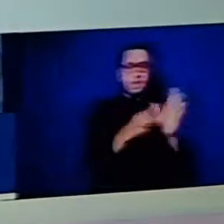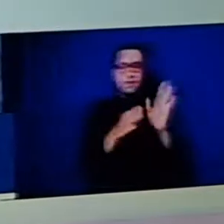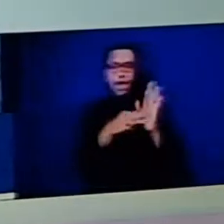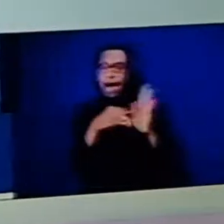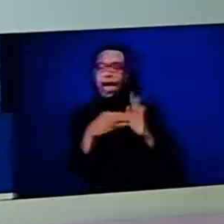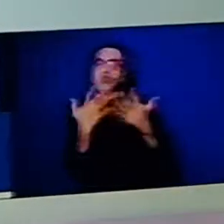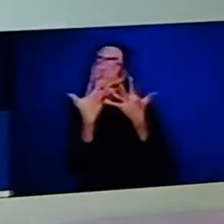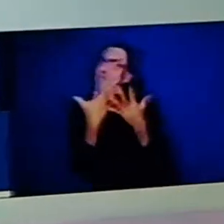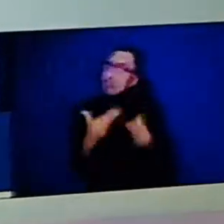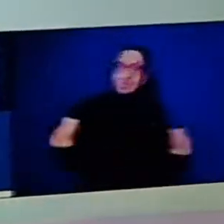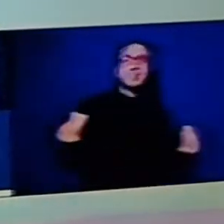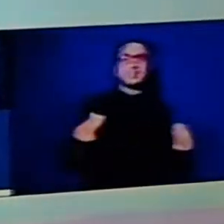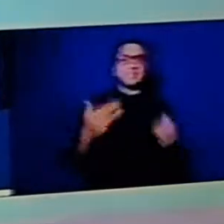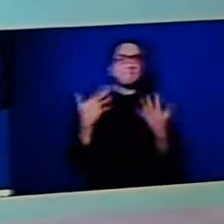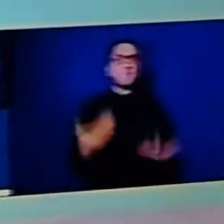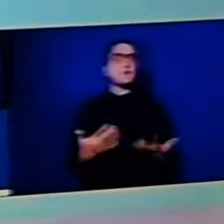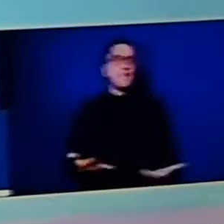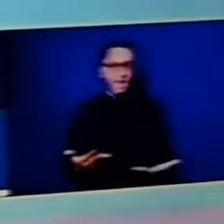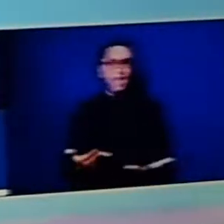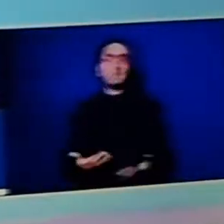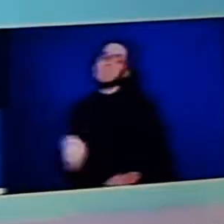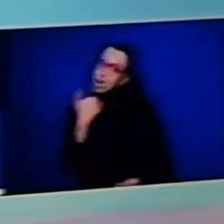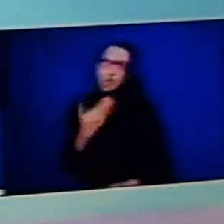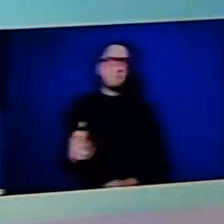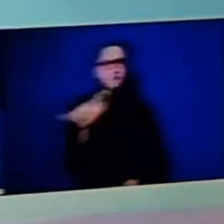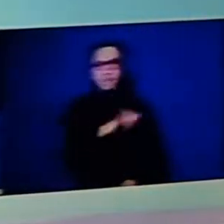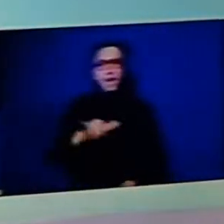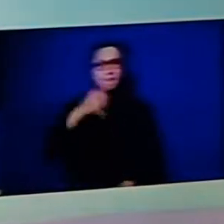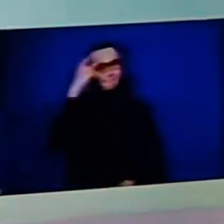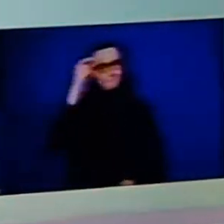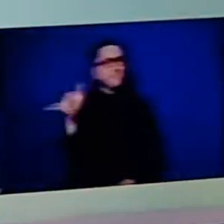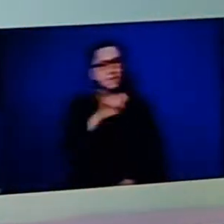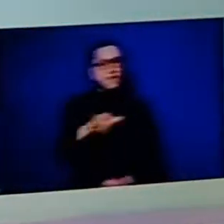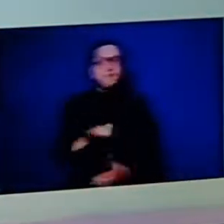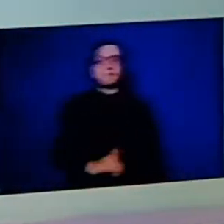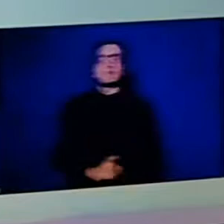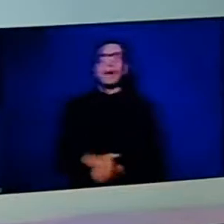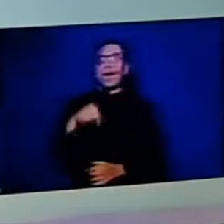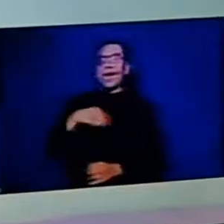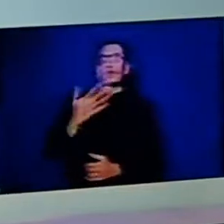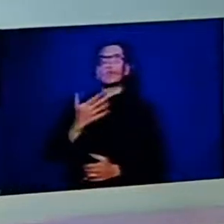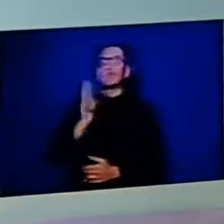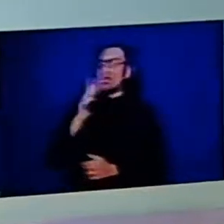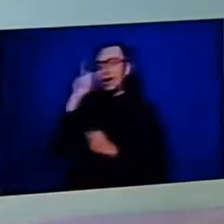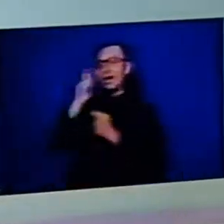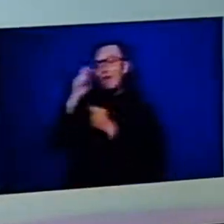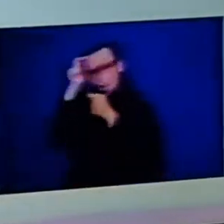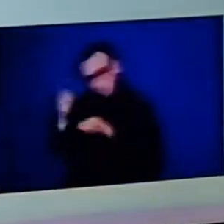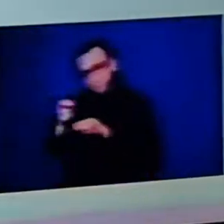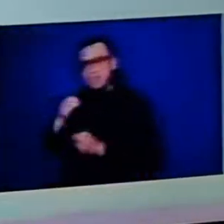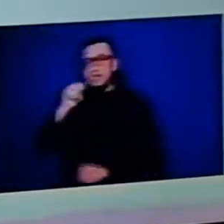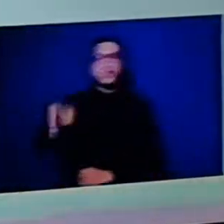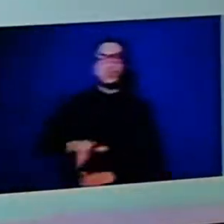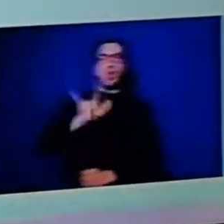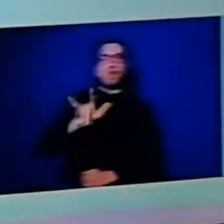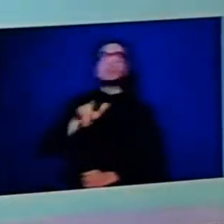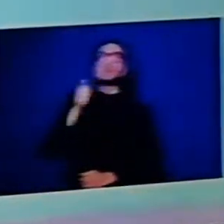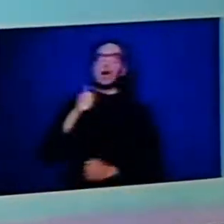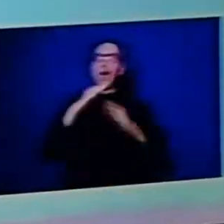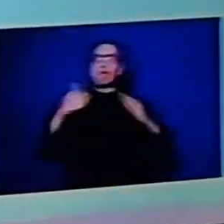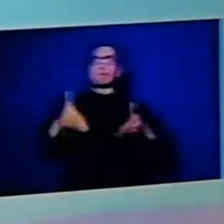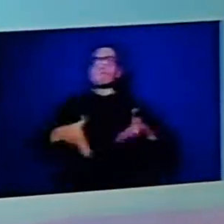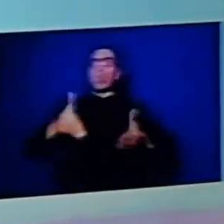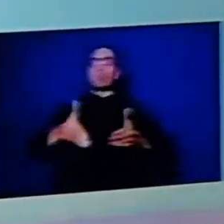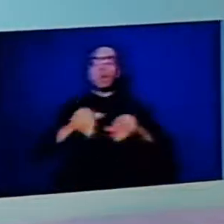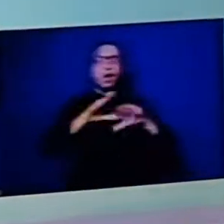Saya menghargai apa yang sudah dilakukan oleh Pak Joko Widodo di bidang infrastruktur. Beliau telah bekerja